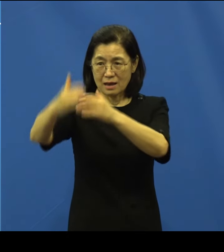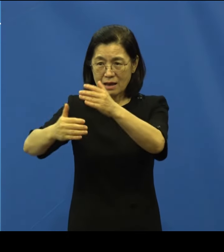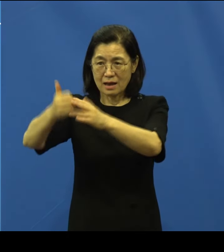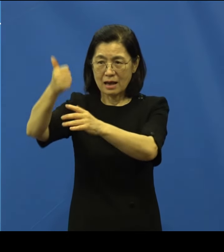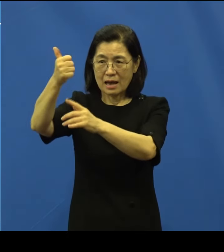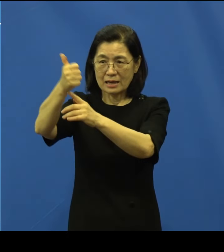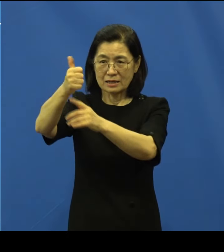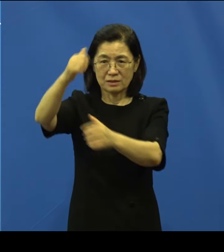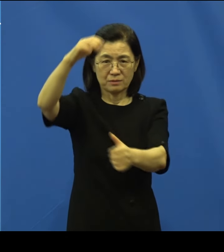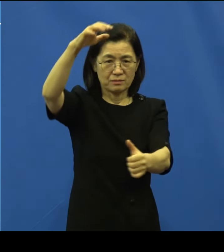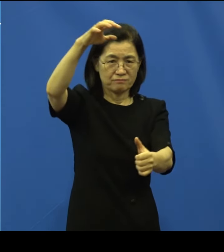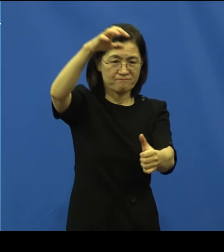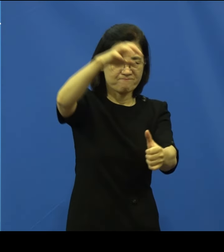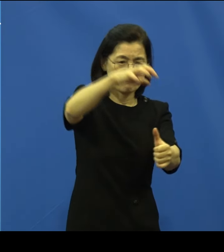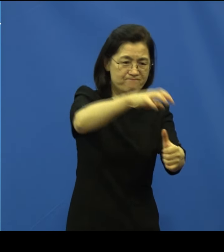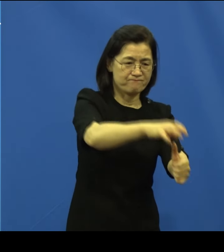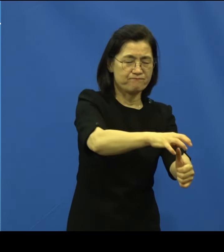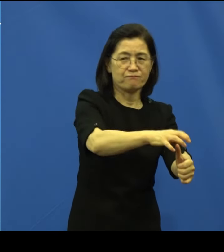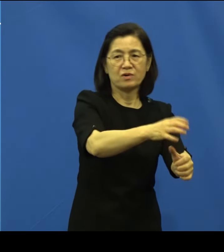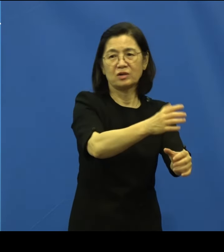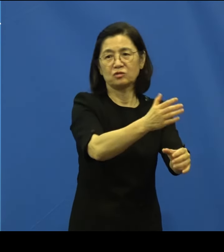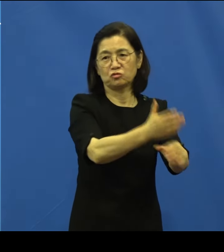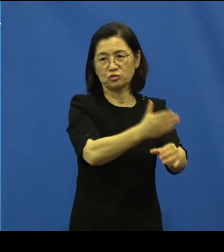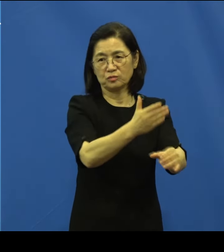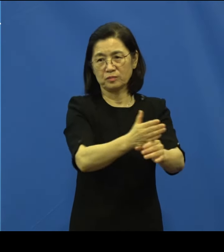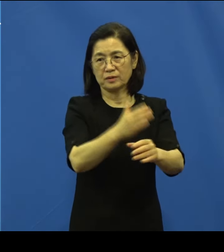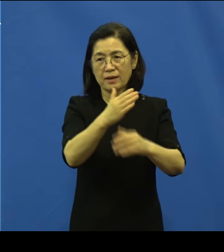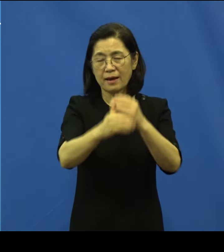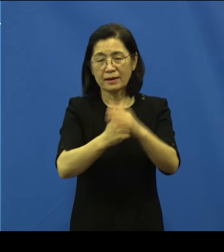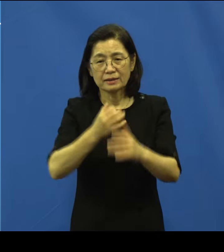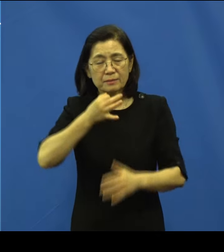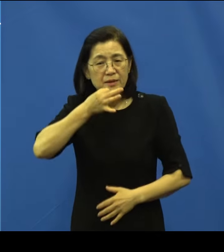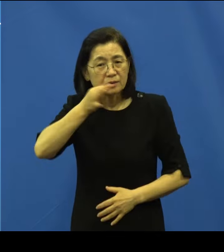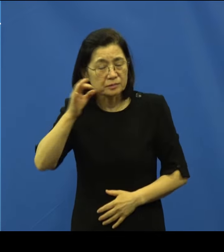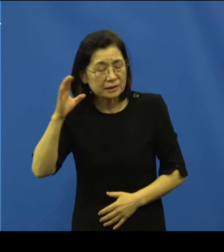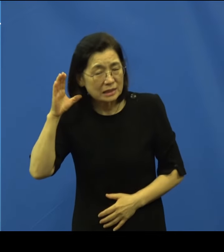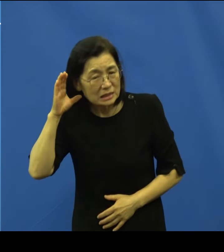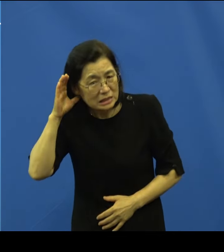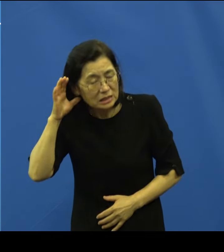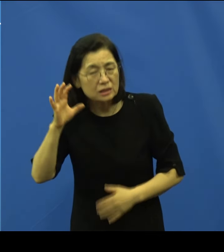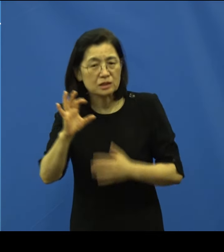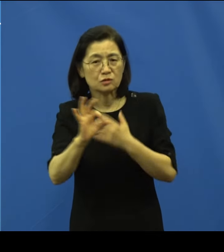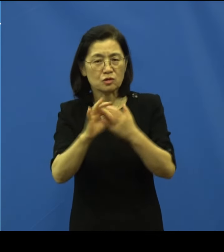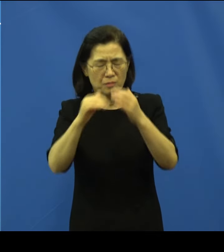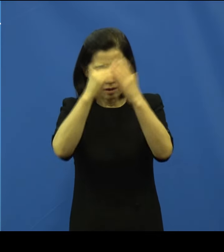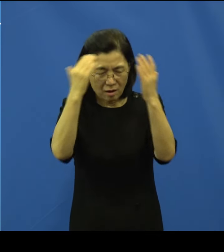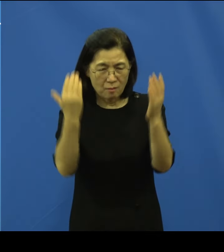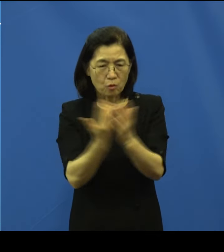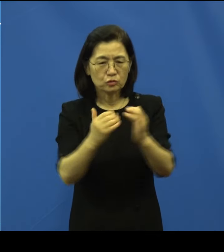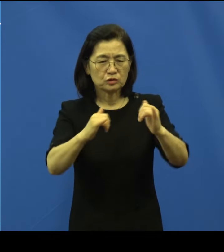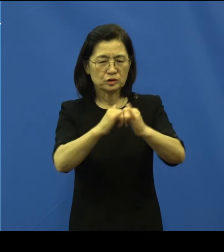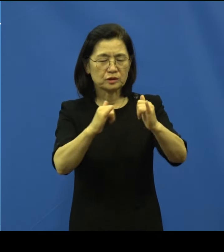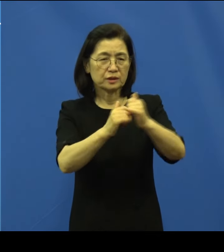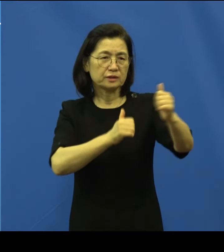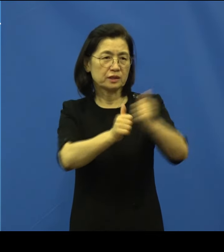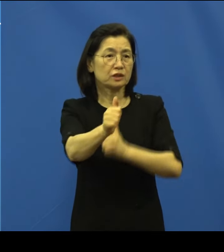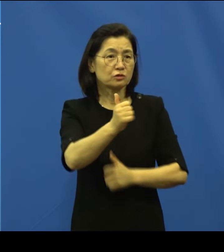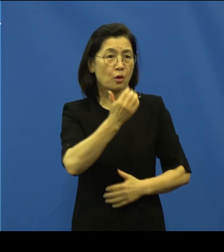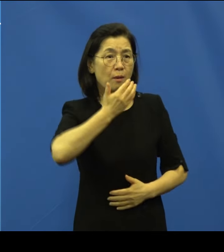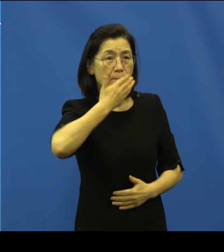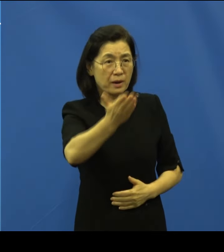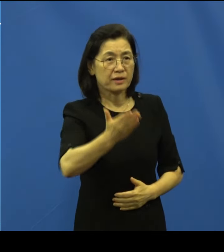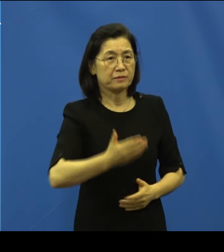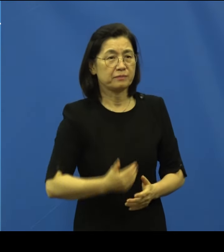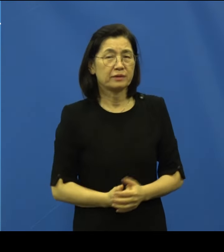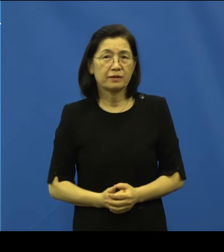그러니까 하나님의 인도를 받고 하나님의 음성에 기울이면 되는 거죠. 그리고 엘리사가 이스라엘 왕에게 전해준 이